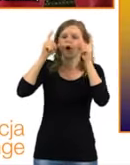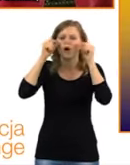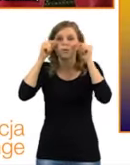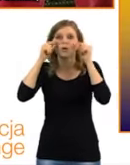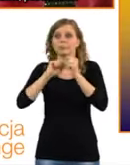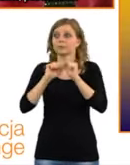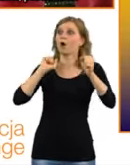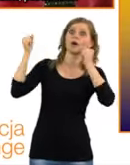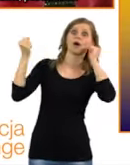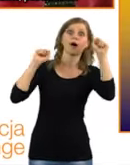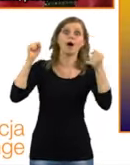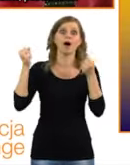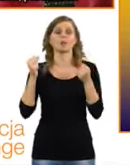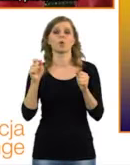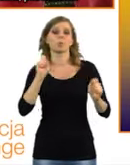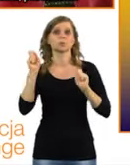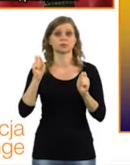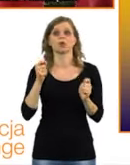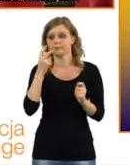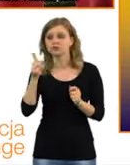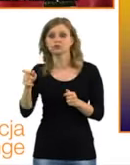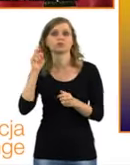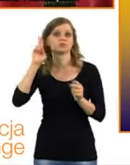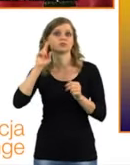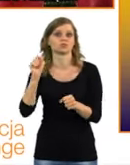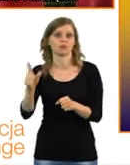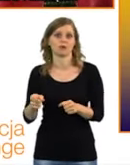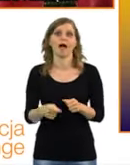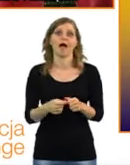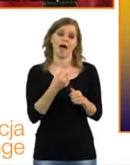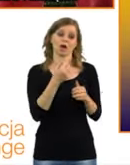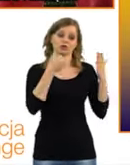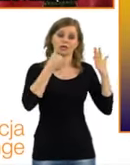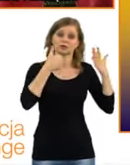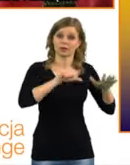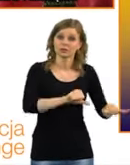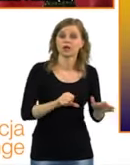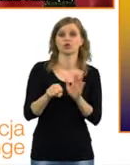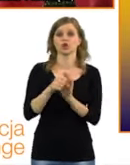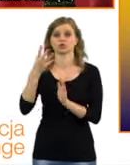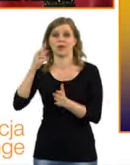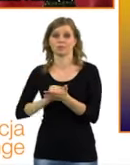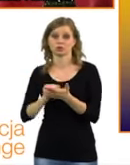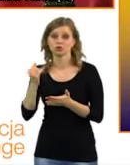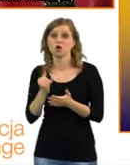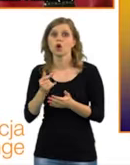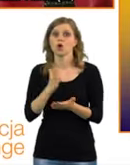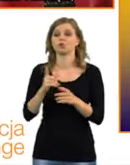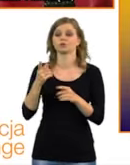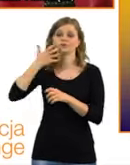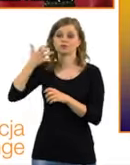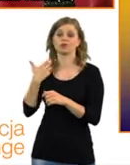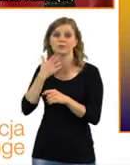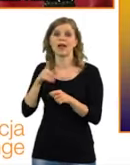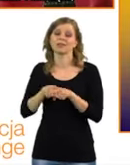mruganie oczami, ożywienie, poruszenie, pobudzenie. Między 6 a 4 miesiącem występują powyższe reakcje,